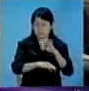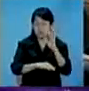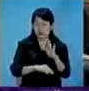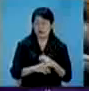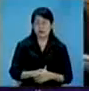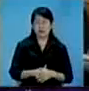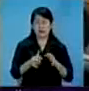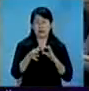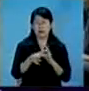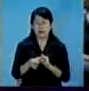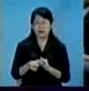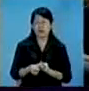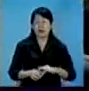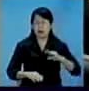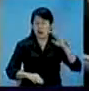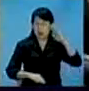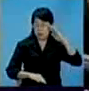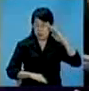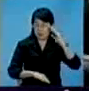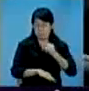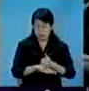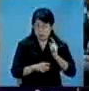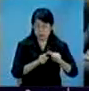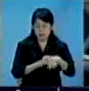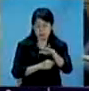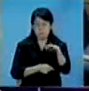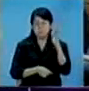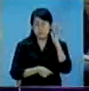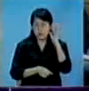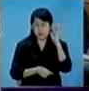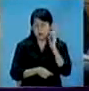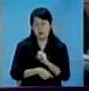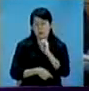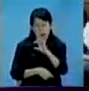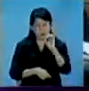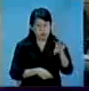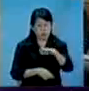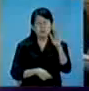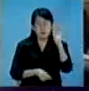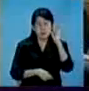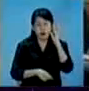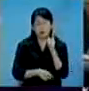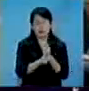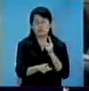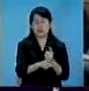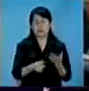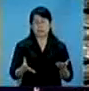ยเฉพาะสายการข้ามชาเชื่อโดยสนิทใจครับเขาเหล่านั้นรับไปเต็มๆโดยความเชื่อของท่านขอบคุณ